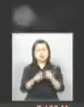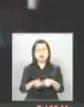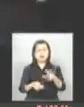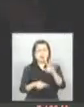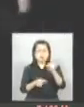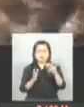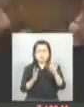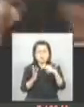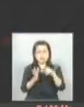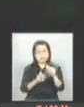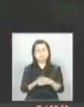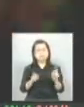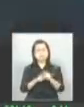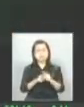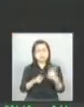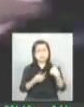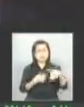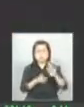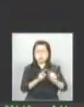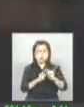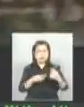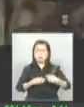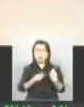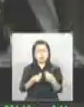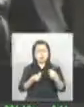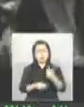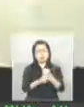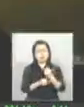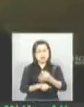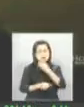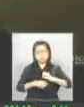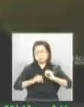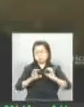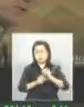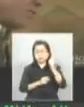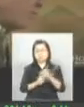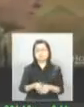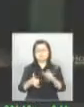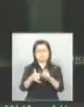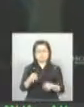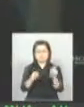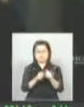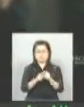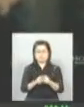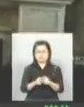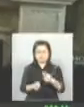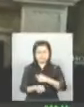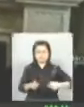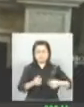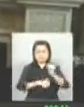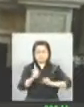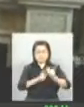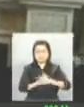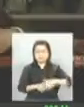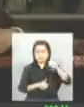แมนจากบทนักบัลเล่ที่ทุ่มเททุกอย่างเพื่ออาชีพใน Black Swan และบทบาทพระราชาที่เอาชนะการติดอ่างใน The King's Speech ก็ท